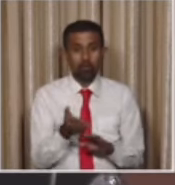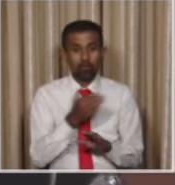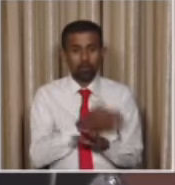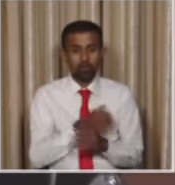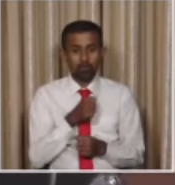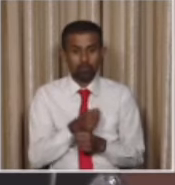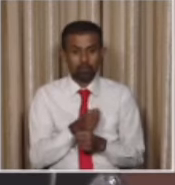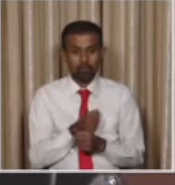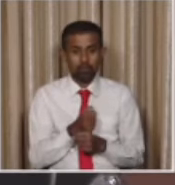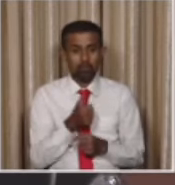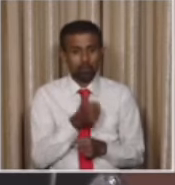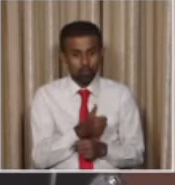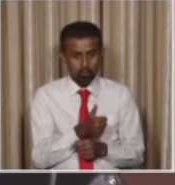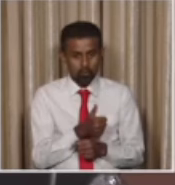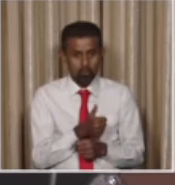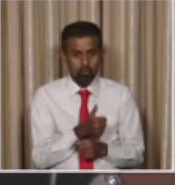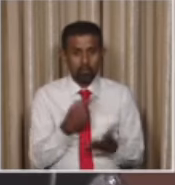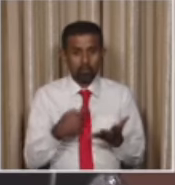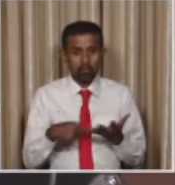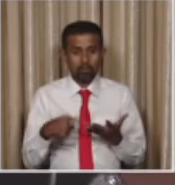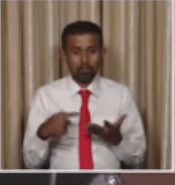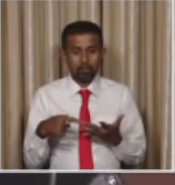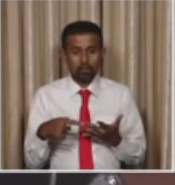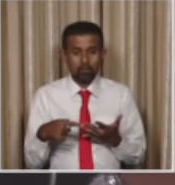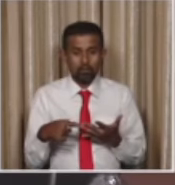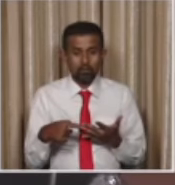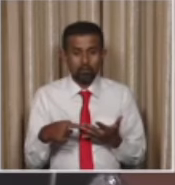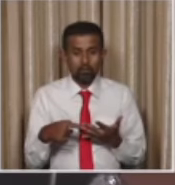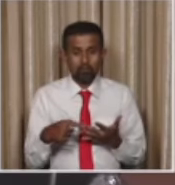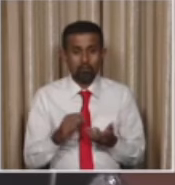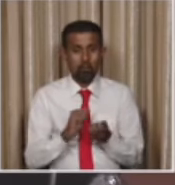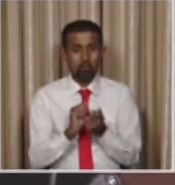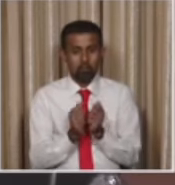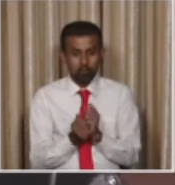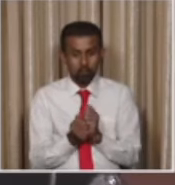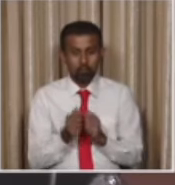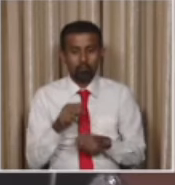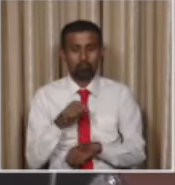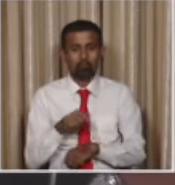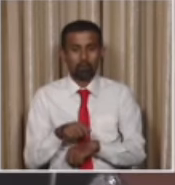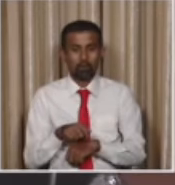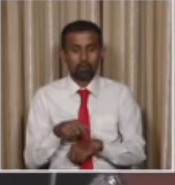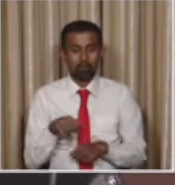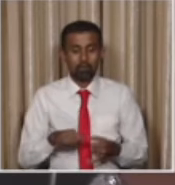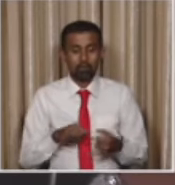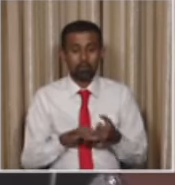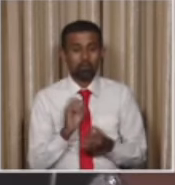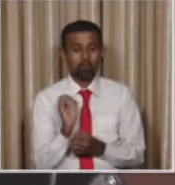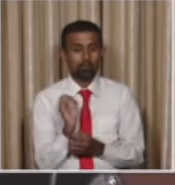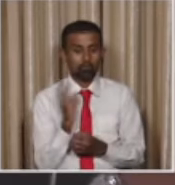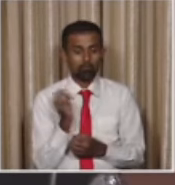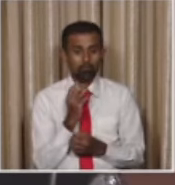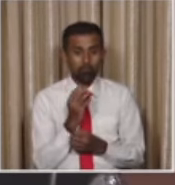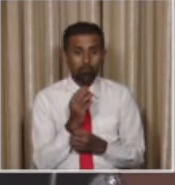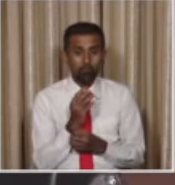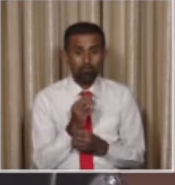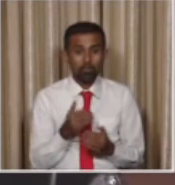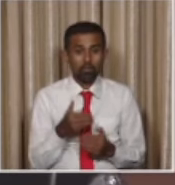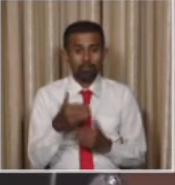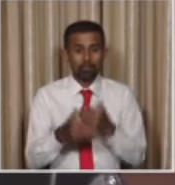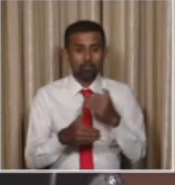රජයේ සිද්ධ වෙච්ච හොඳ දේවල් පවා වෙනස් කරන අවස්ථාවක මේ සුවසැරිය සේවාව